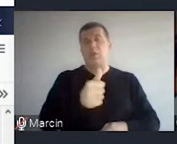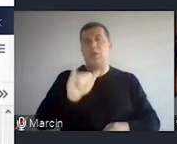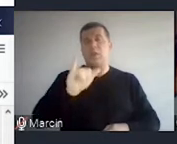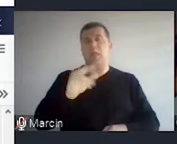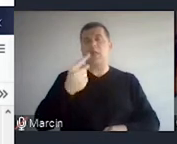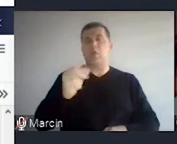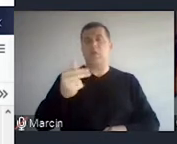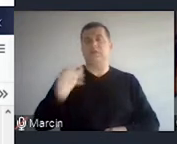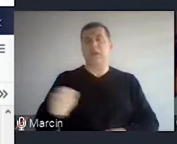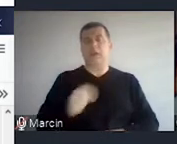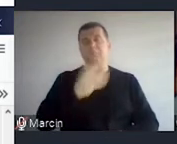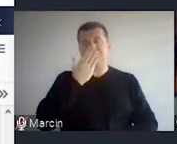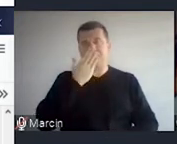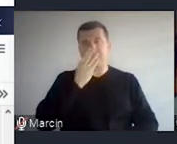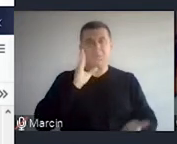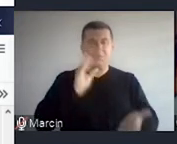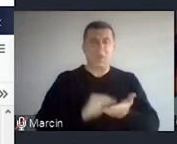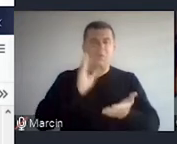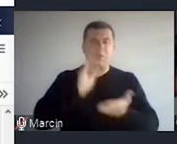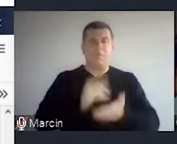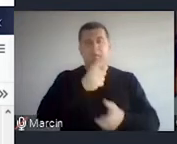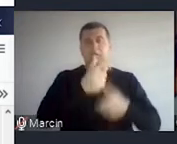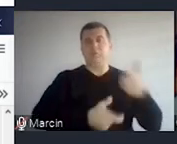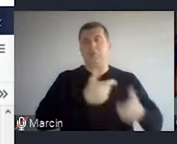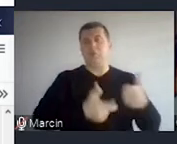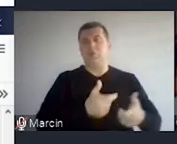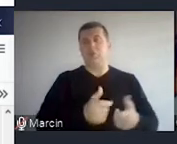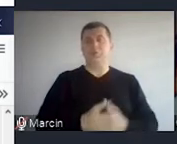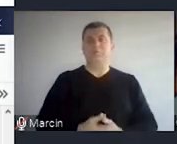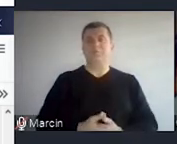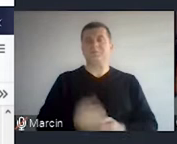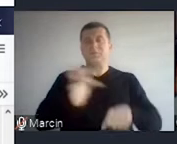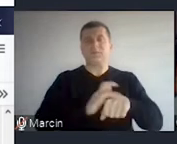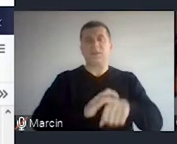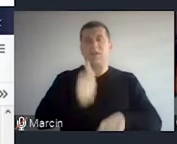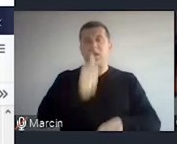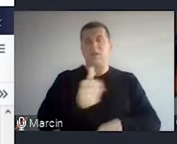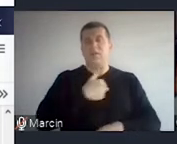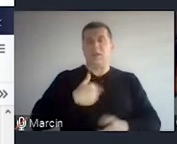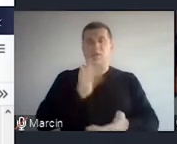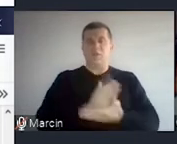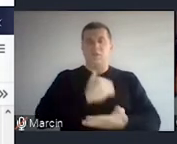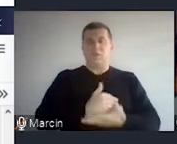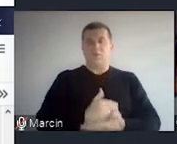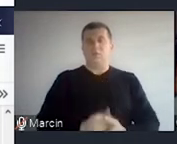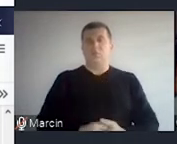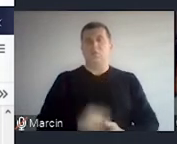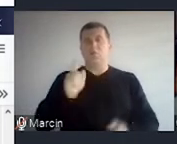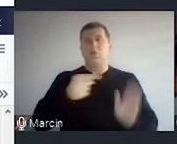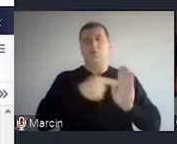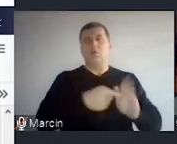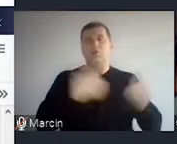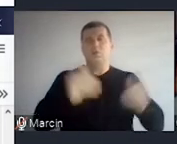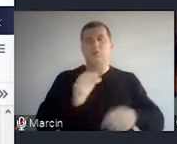jednostki w postaci powtarzalnych czynności. W większości wypadków stawki jednostkowe w naszym województwie dotyczyć